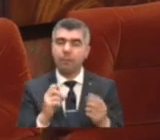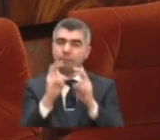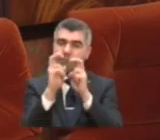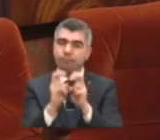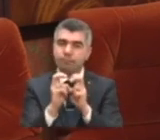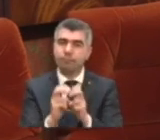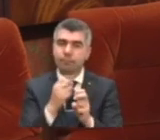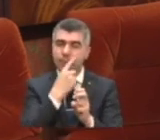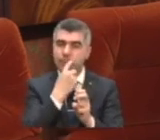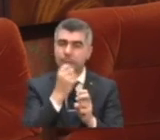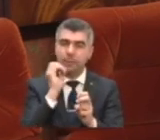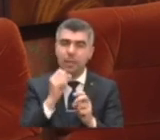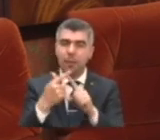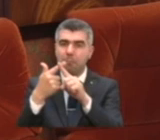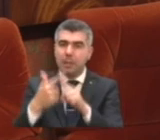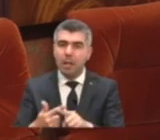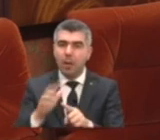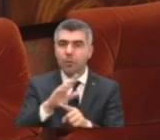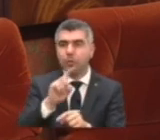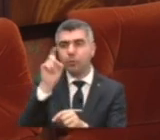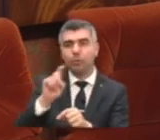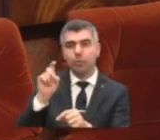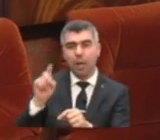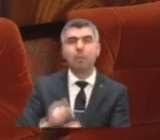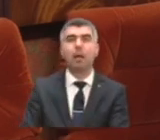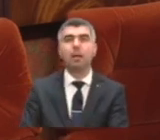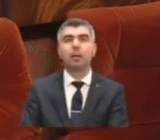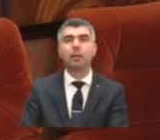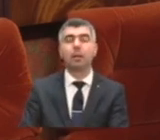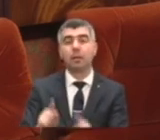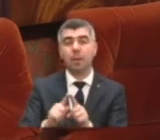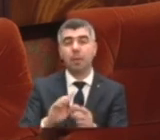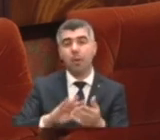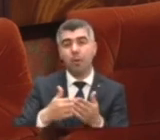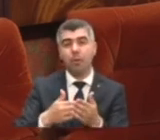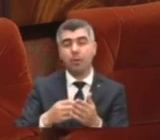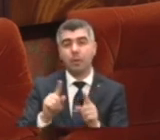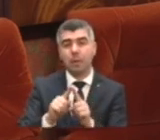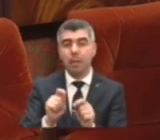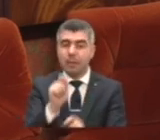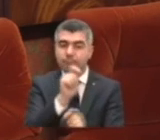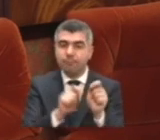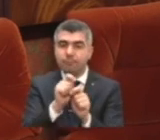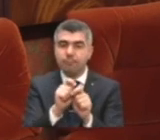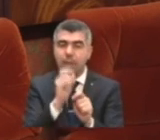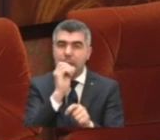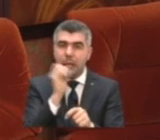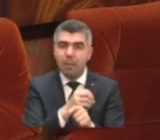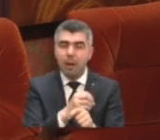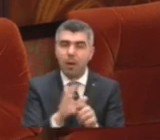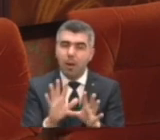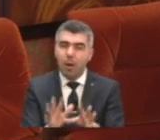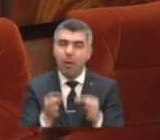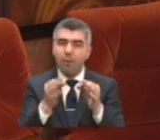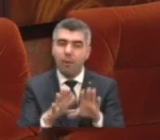النقص الحاصل في قدرات الماليه والتقنيه للجامعات الترابيه، الاقتصار على عمليه التمر مما يطرح مشكل توفير العقار